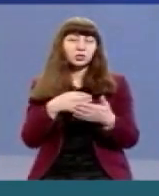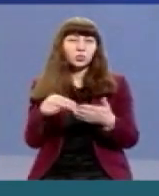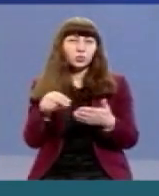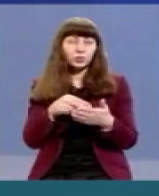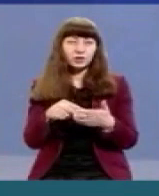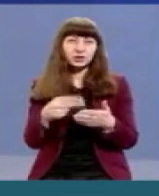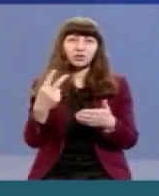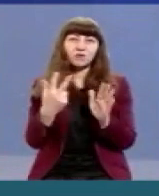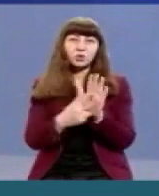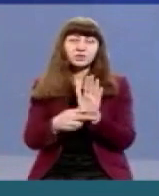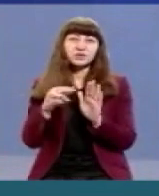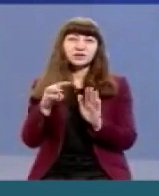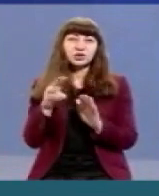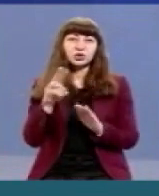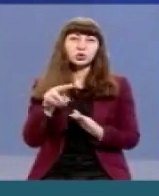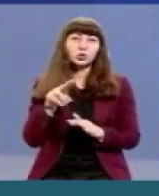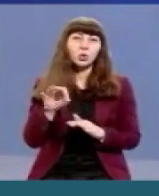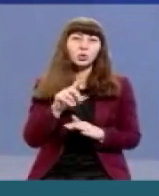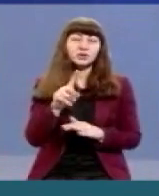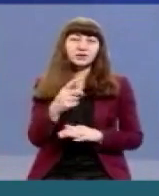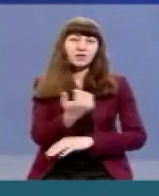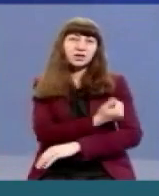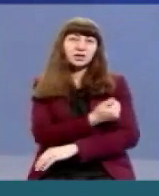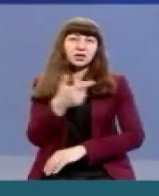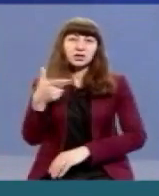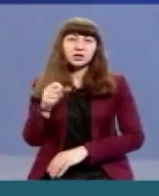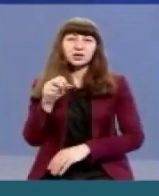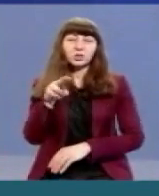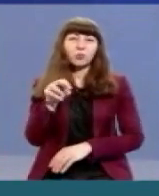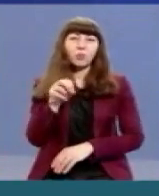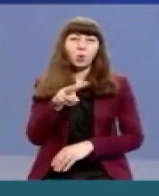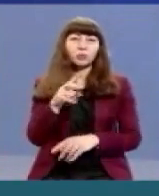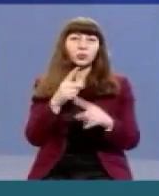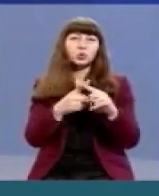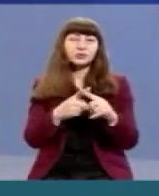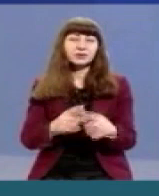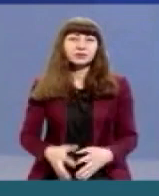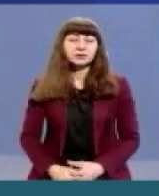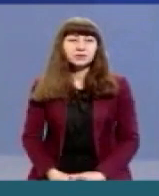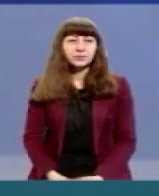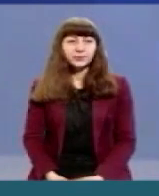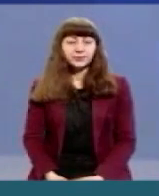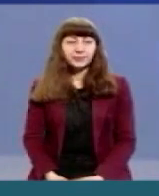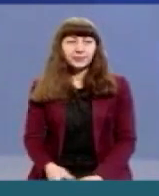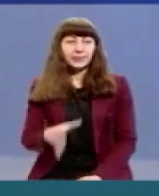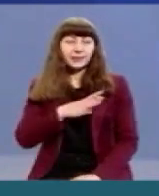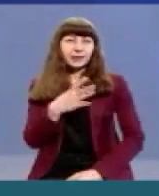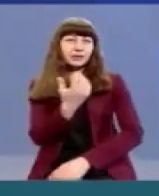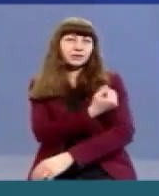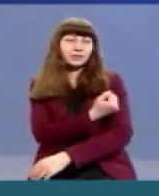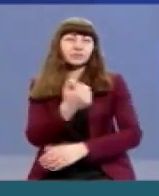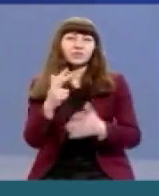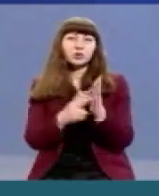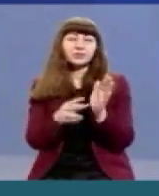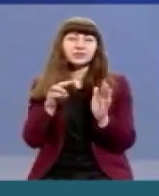более 80 тысяч доз вакцин Гриппол Плюс и привито 80